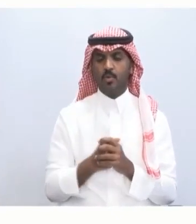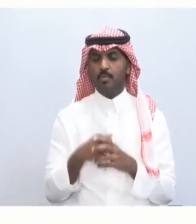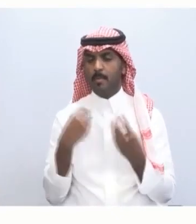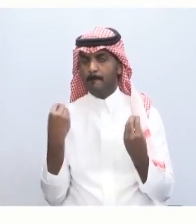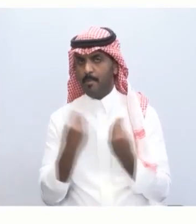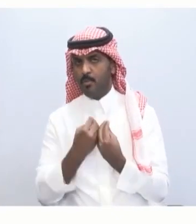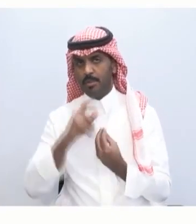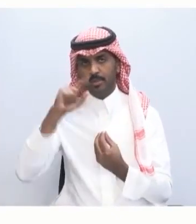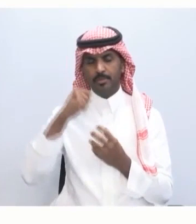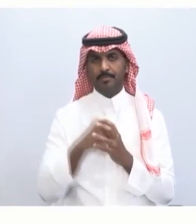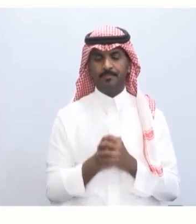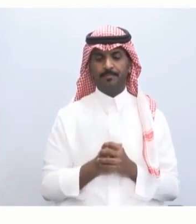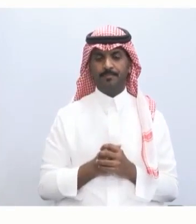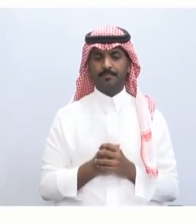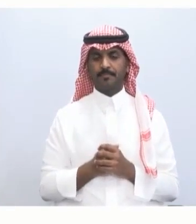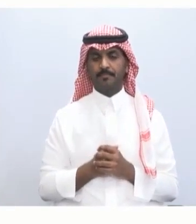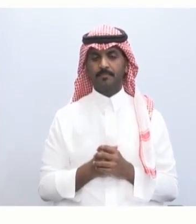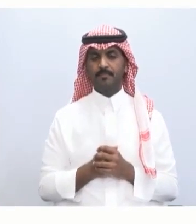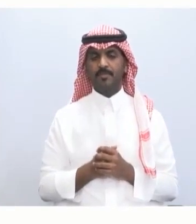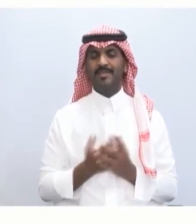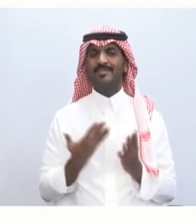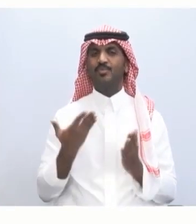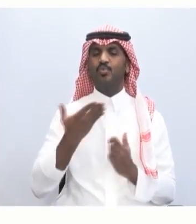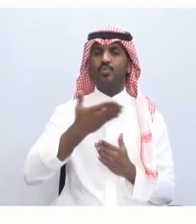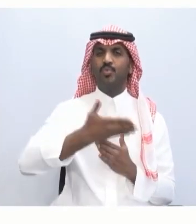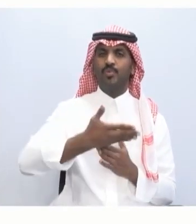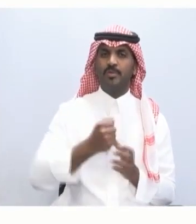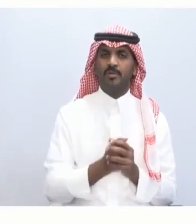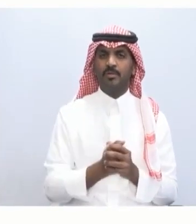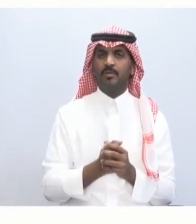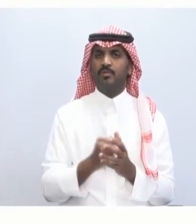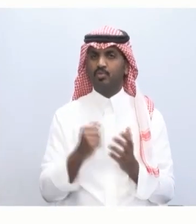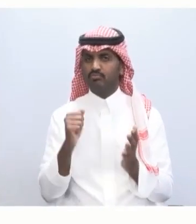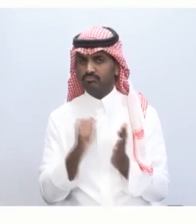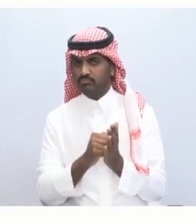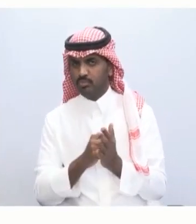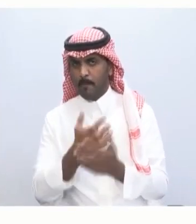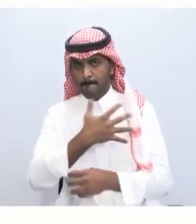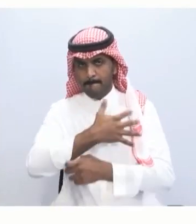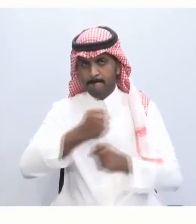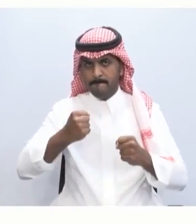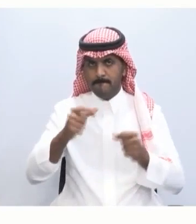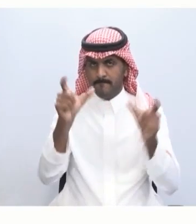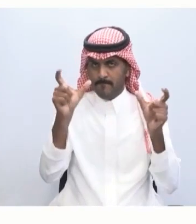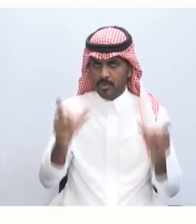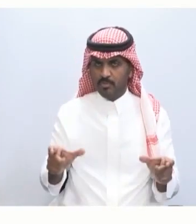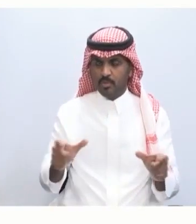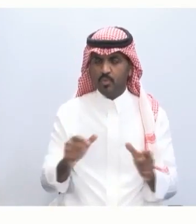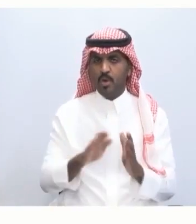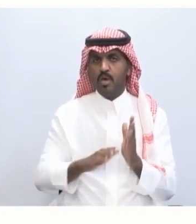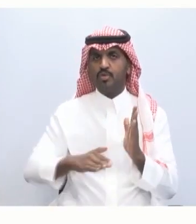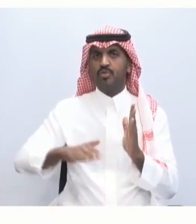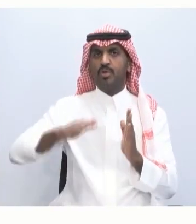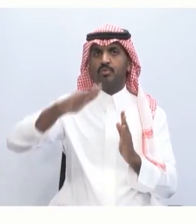معه من رجال ان يقتحموا قصر او قصر المصمك ويصعد